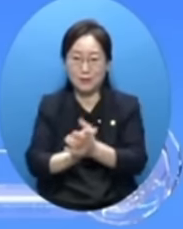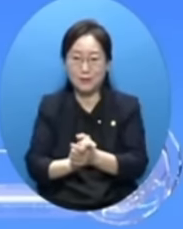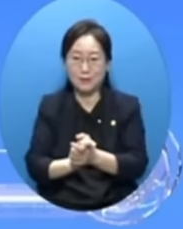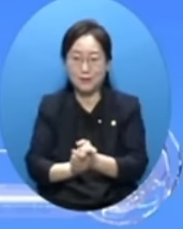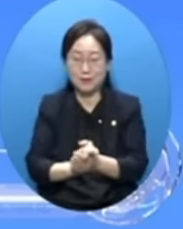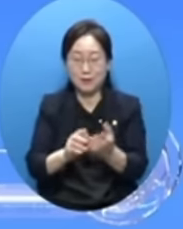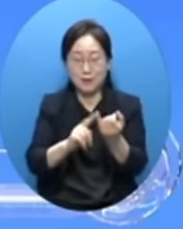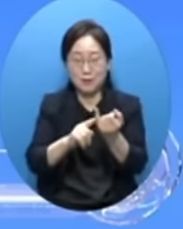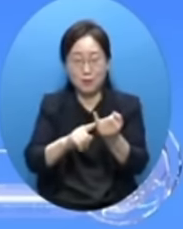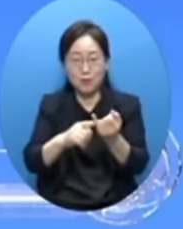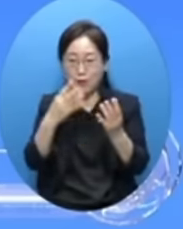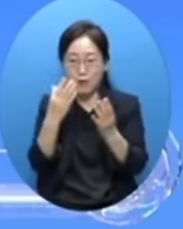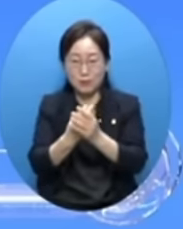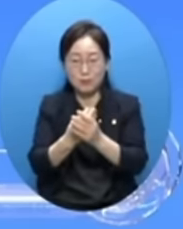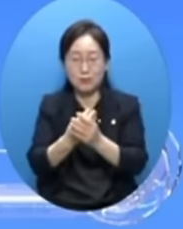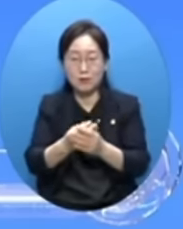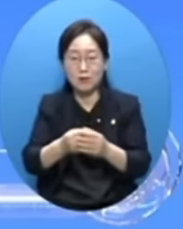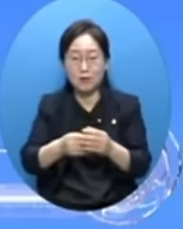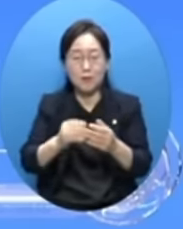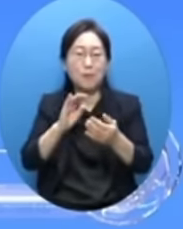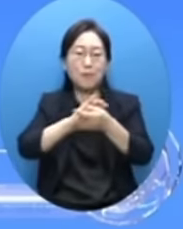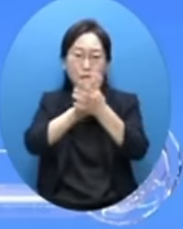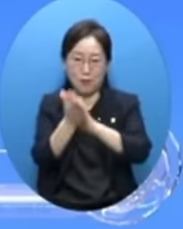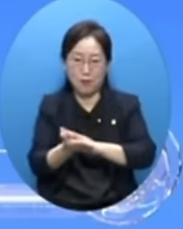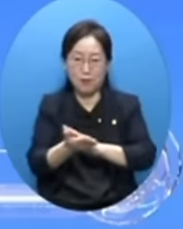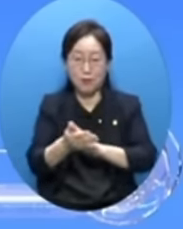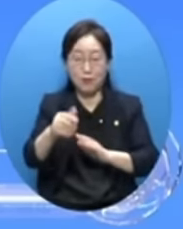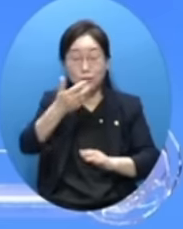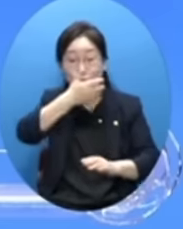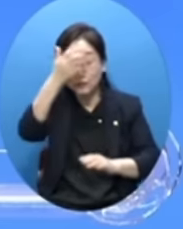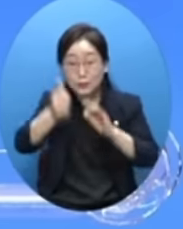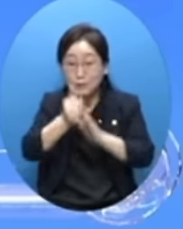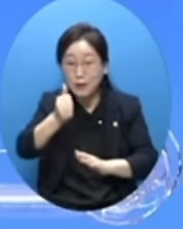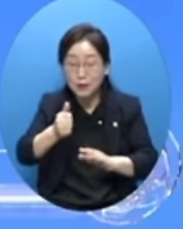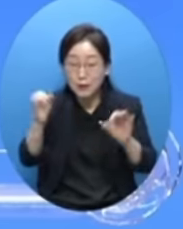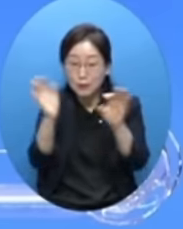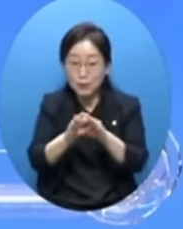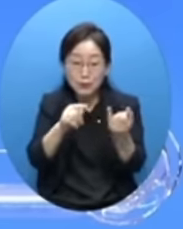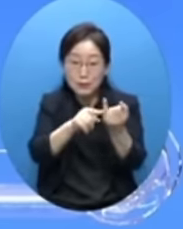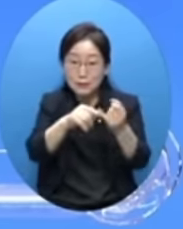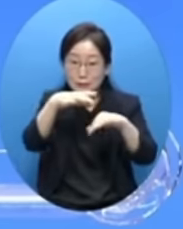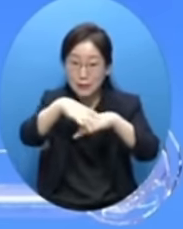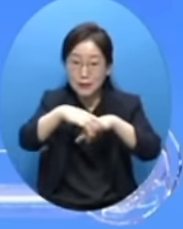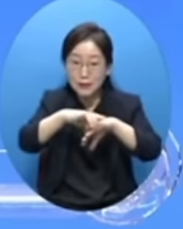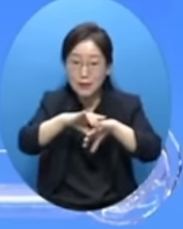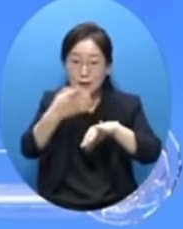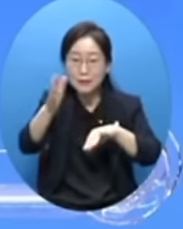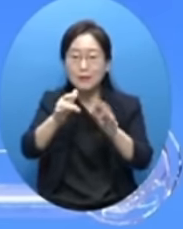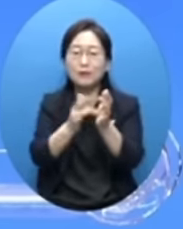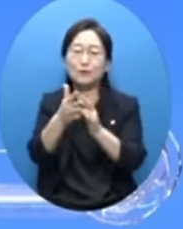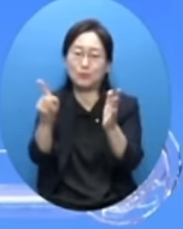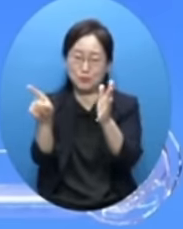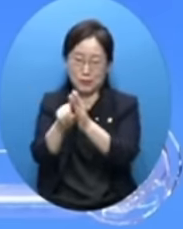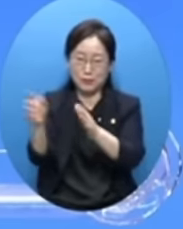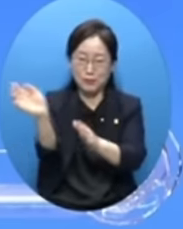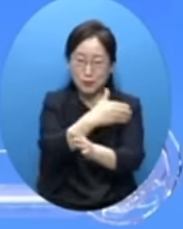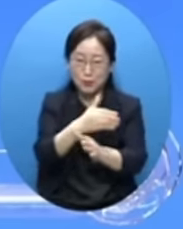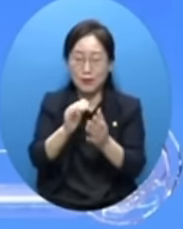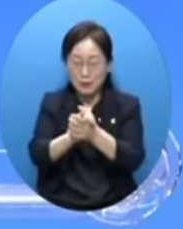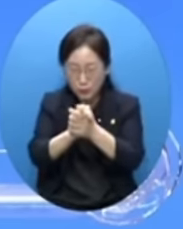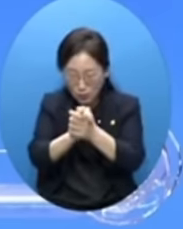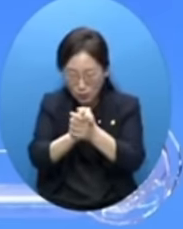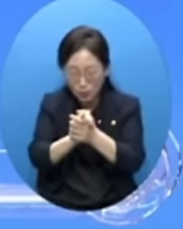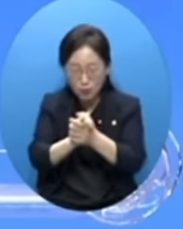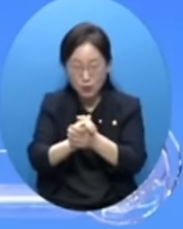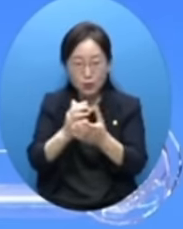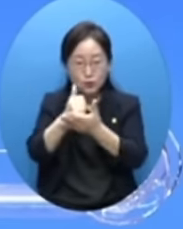전환점입니다. 꿈도 희망도 없던 이 장애를 가진 자매가 예수를 만나서 기도하는 가운데 주님의